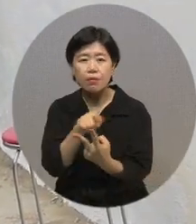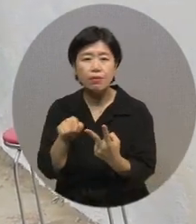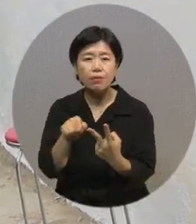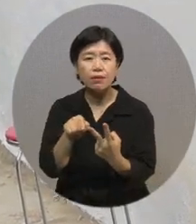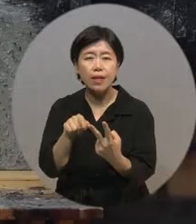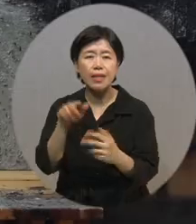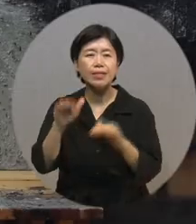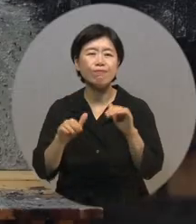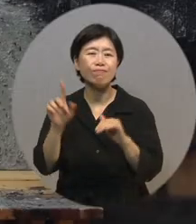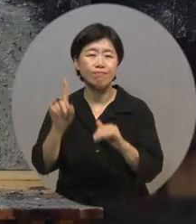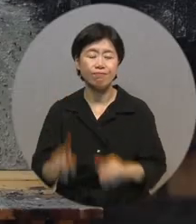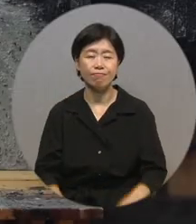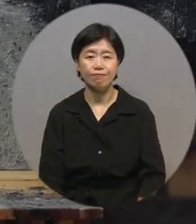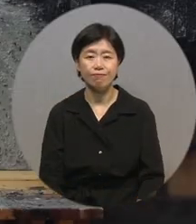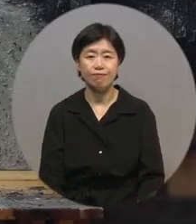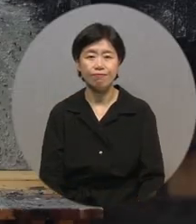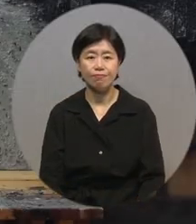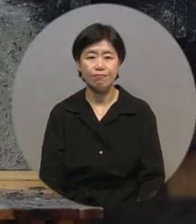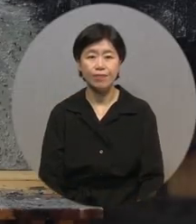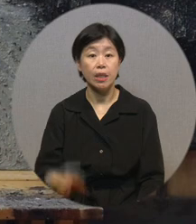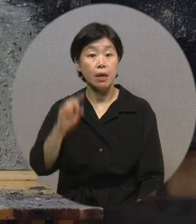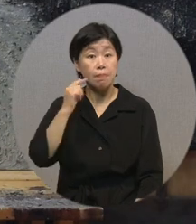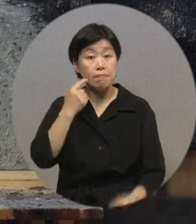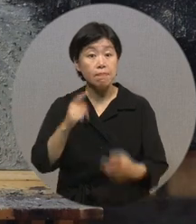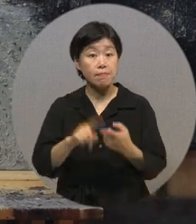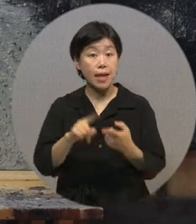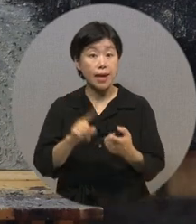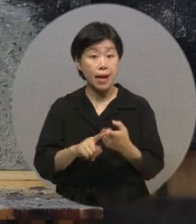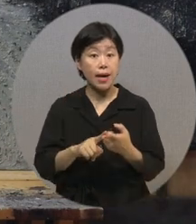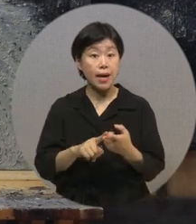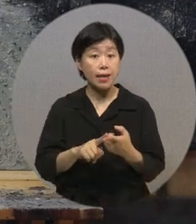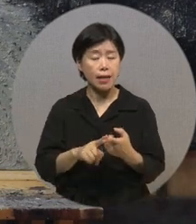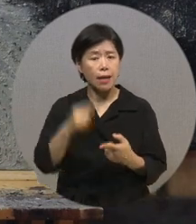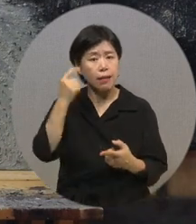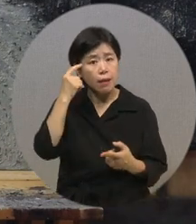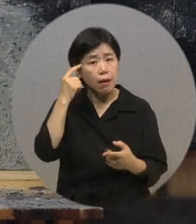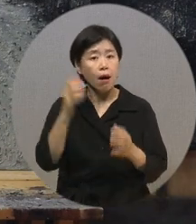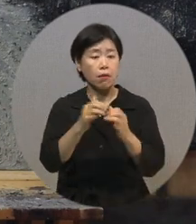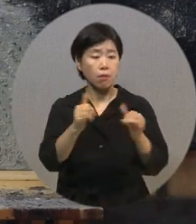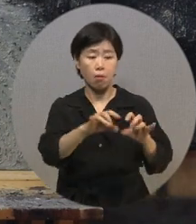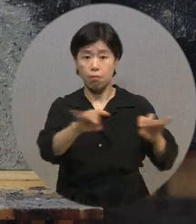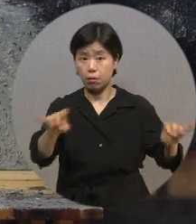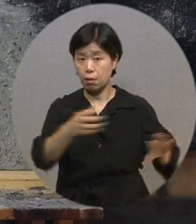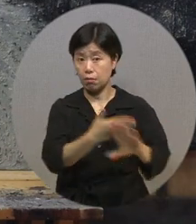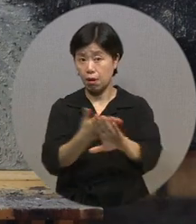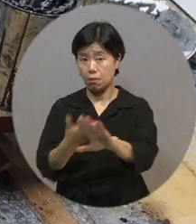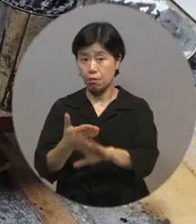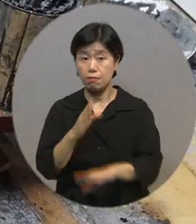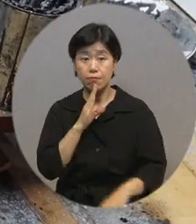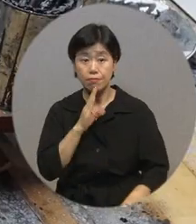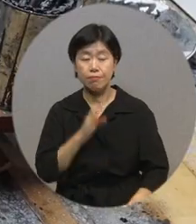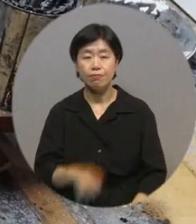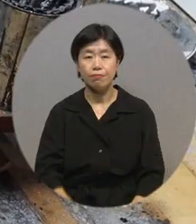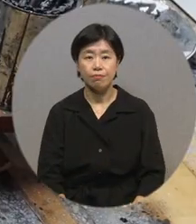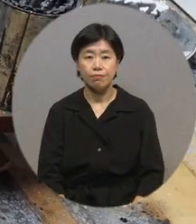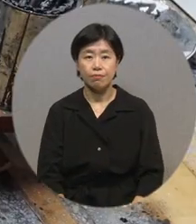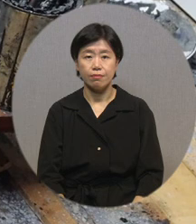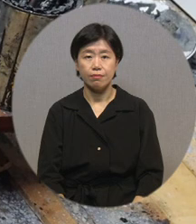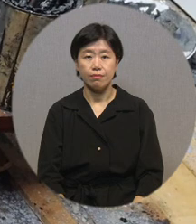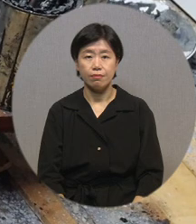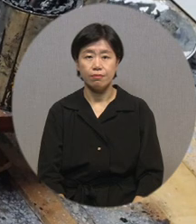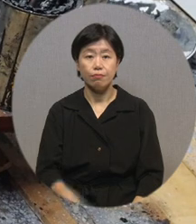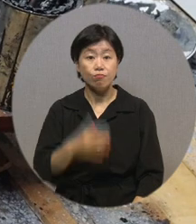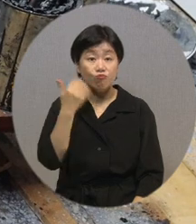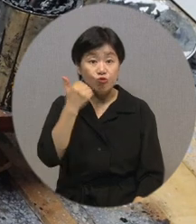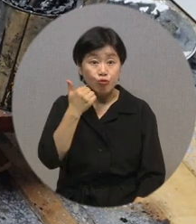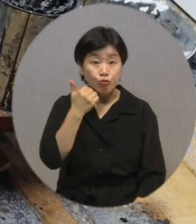있을까요? 미에 대한 가치 기준은 사람들마다 각자 다를 것입니다. 어떤